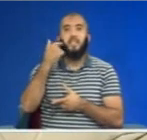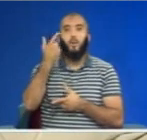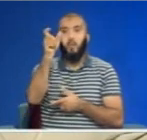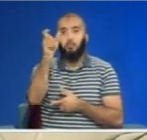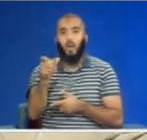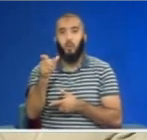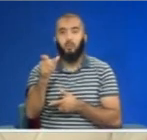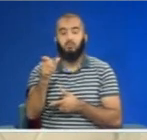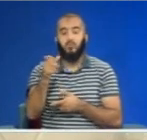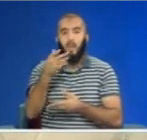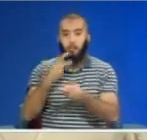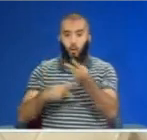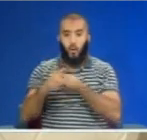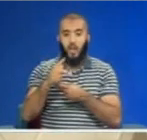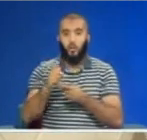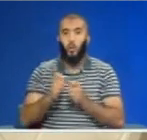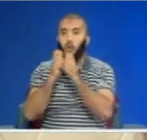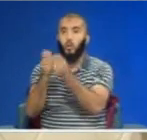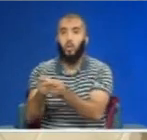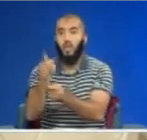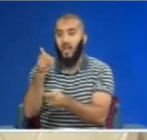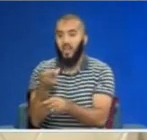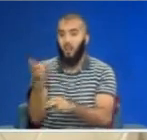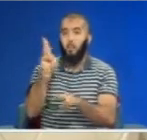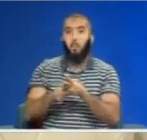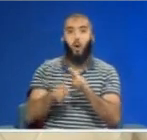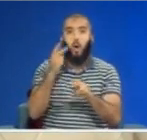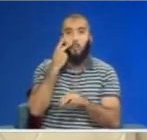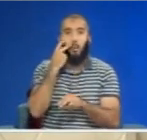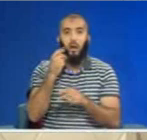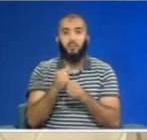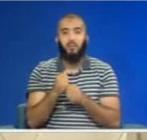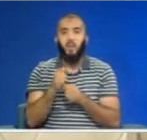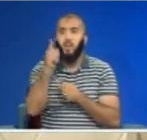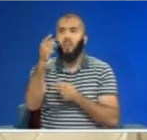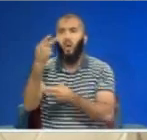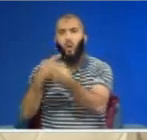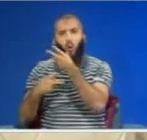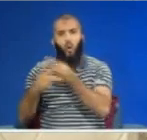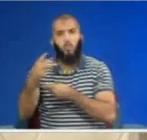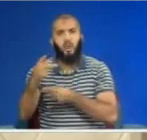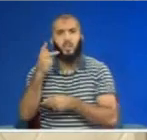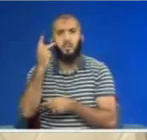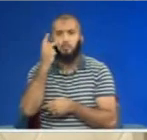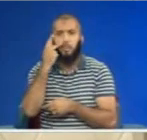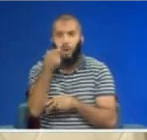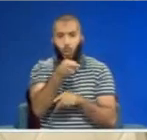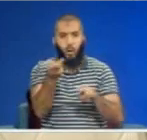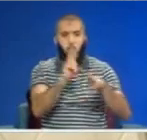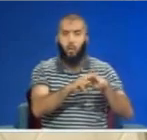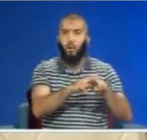حررها. لا. من أنجزها. توفى الأب، كيف تتصرف الآن بوكالة ميت؟ هذا تصرف